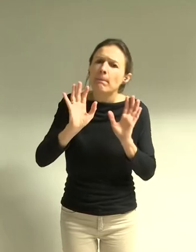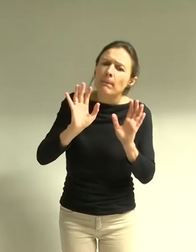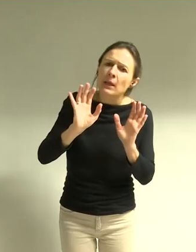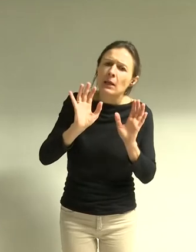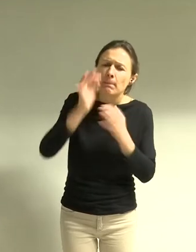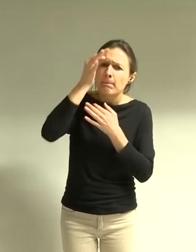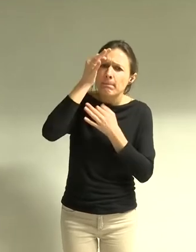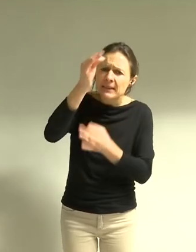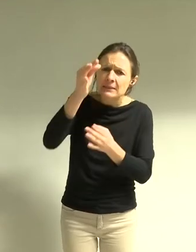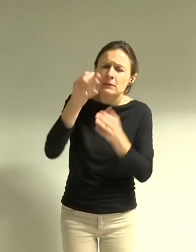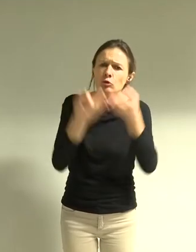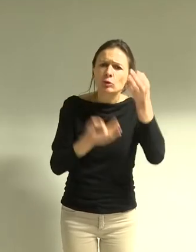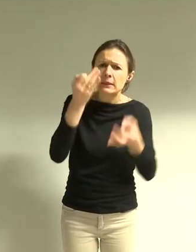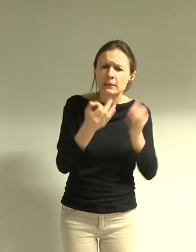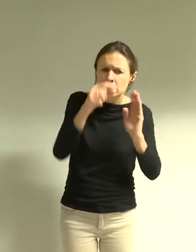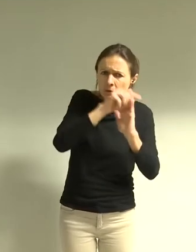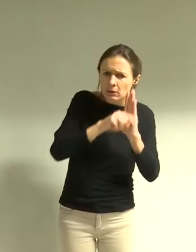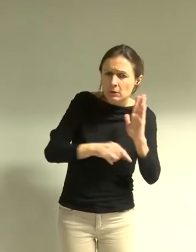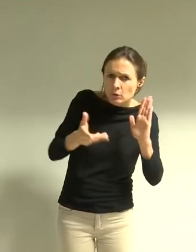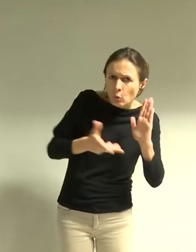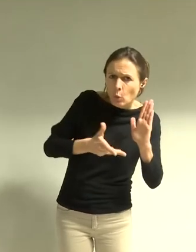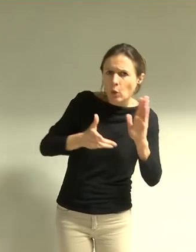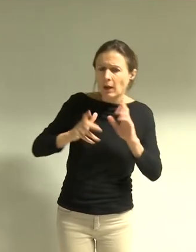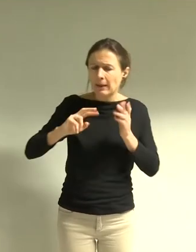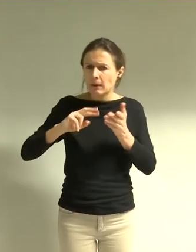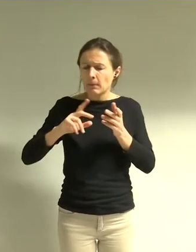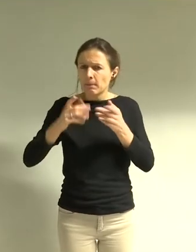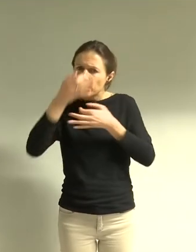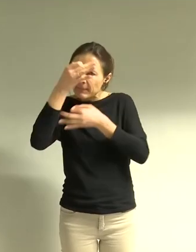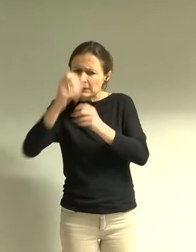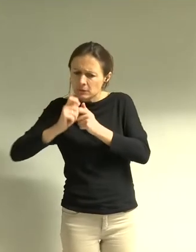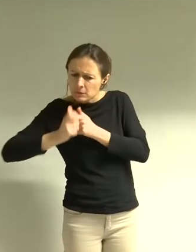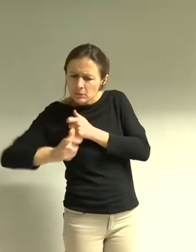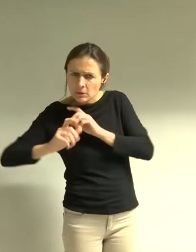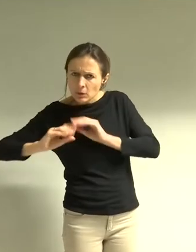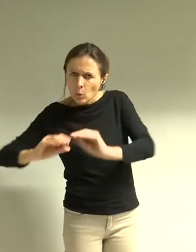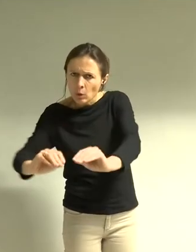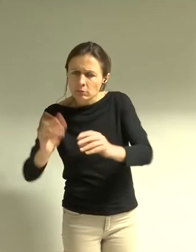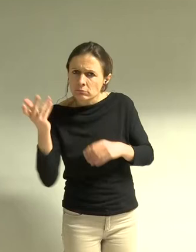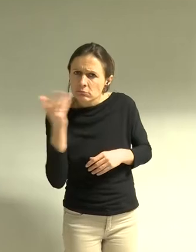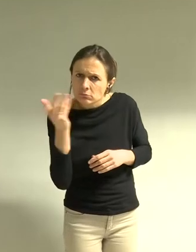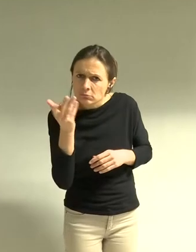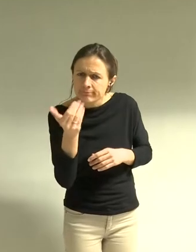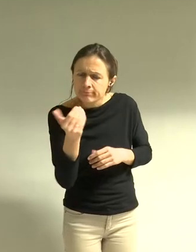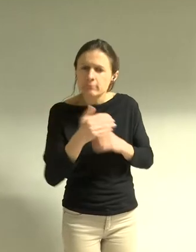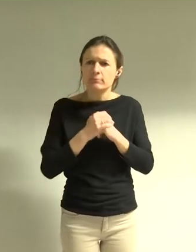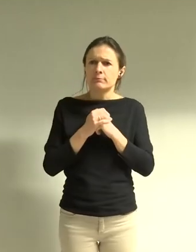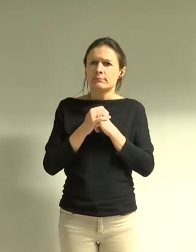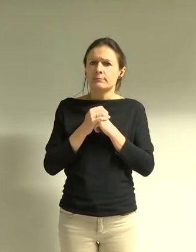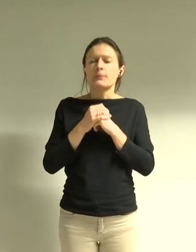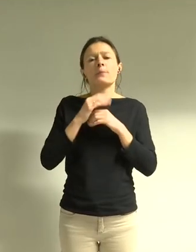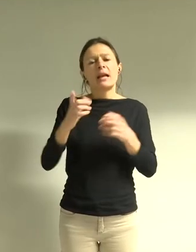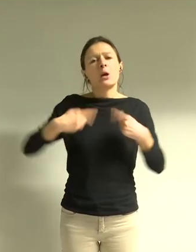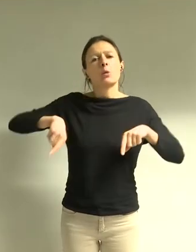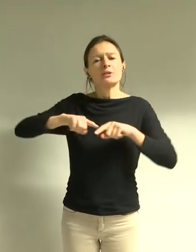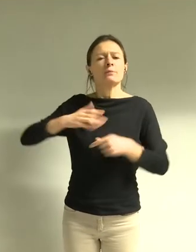plan juridique tu es sur plan opérationnel dans cette procédure de sélection par ailleurs et le sujet a été abordé en commission par ma collègue céline